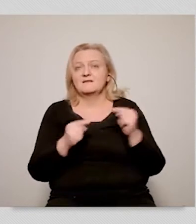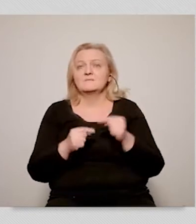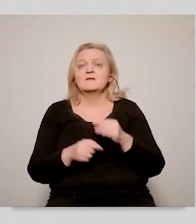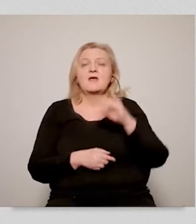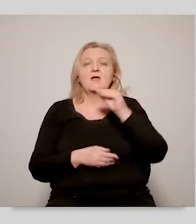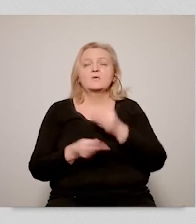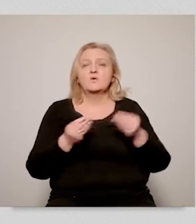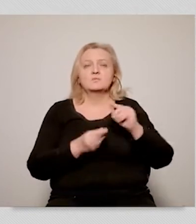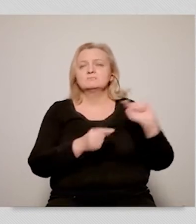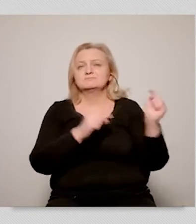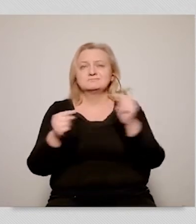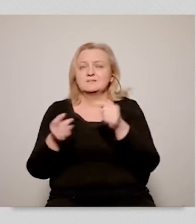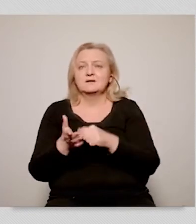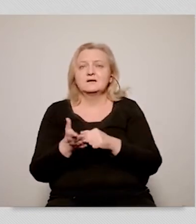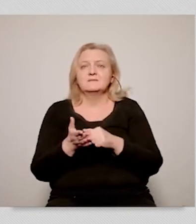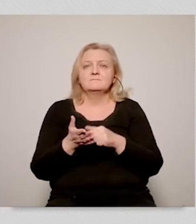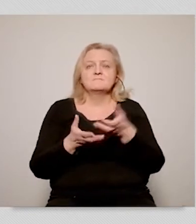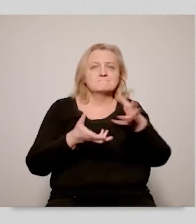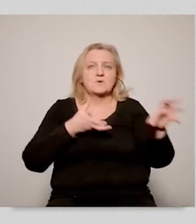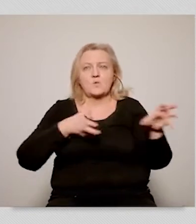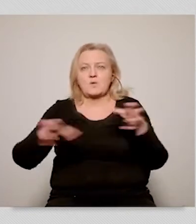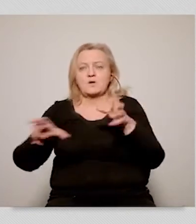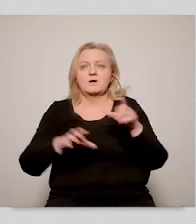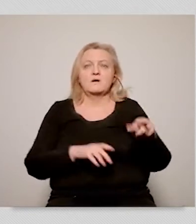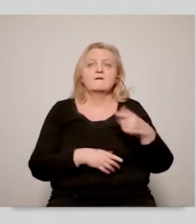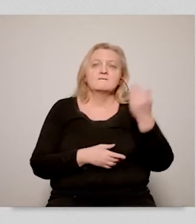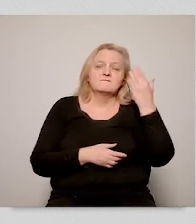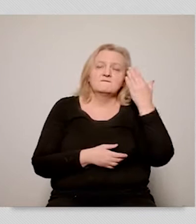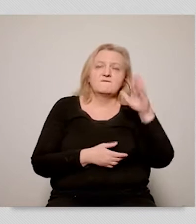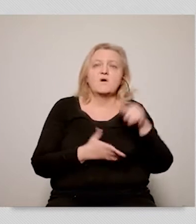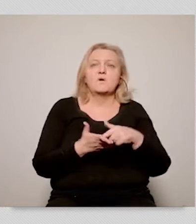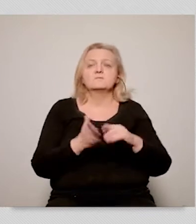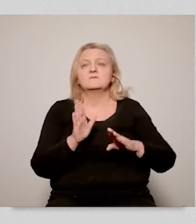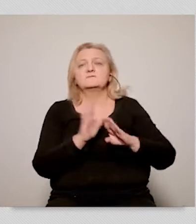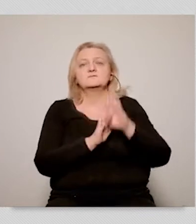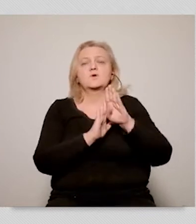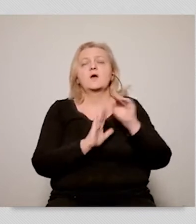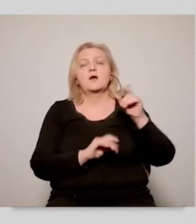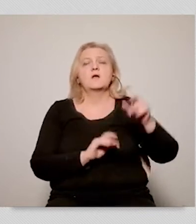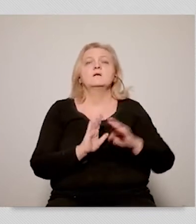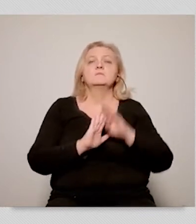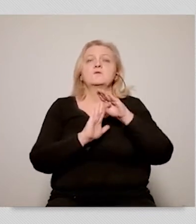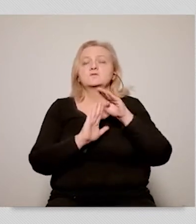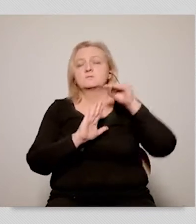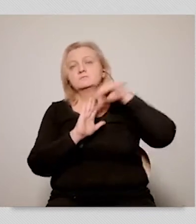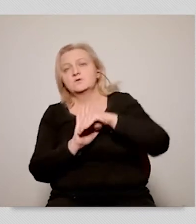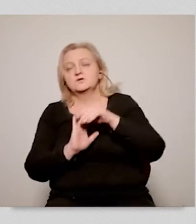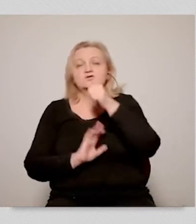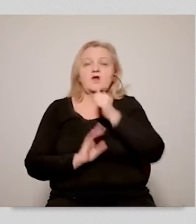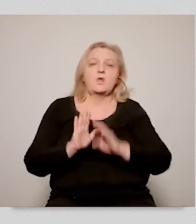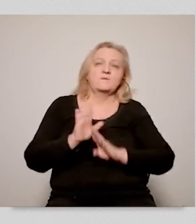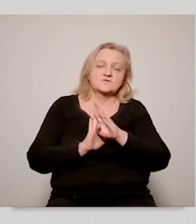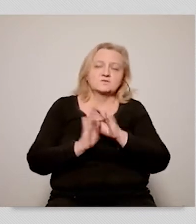ekonomistów, bym powiedział dyskusja taka sekciarska między zwolennikami koncepcji postwzrostu, dewzrostu, a wzrostu i zielonego